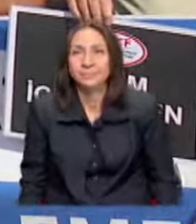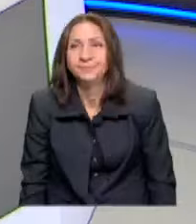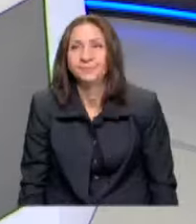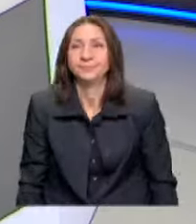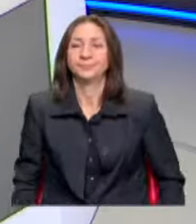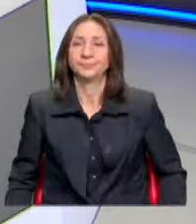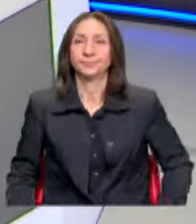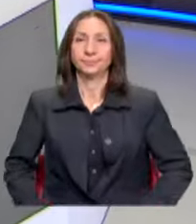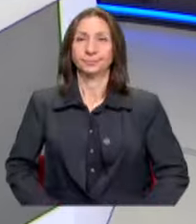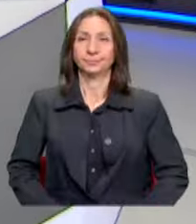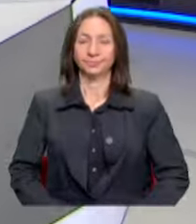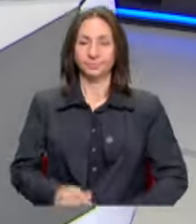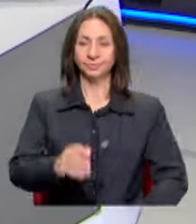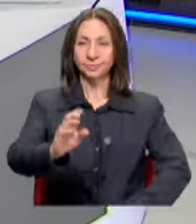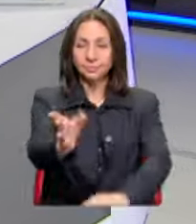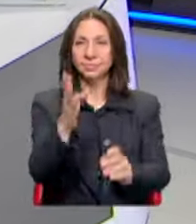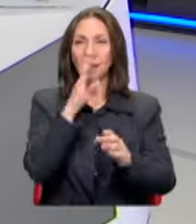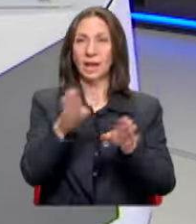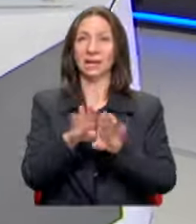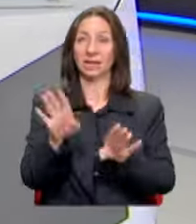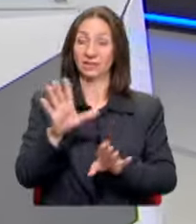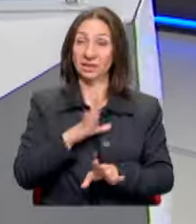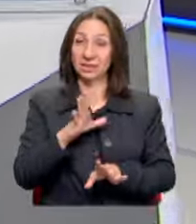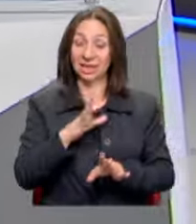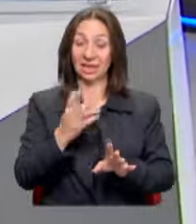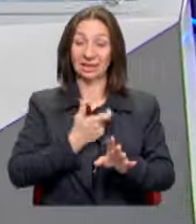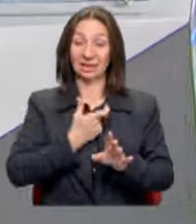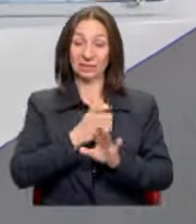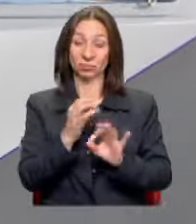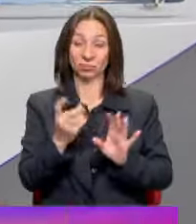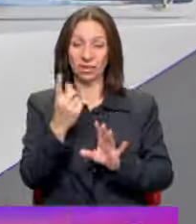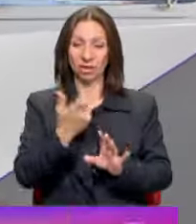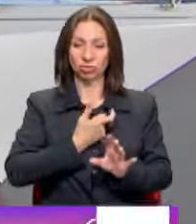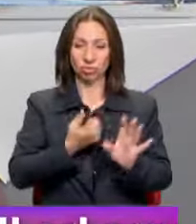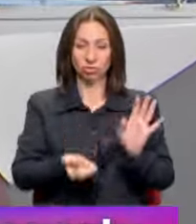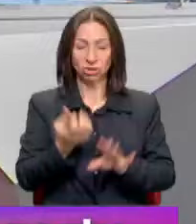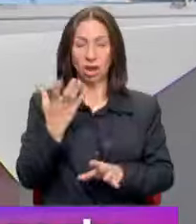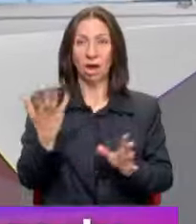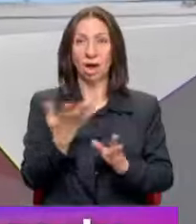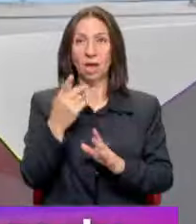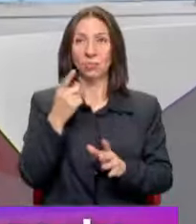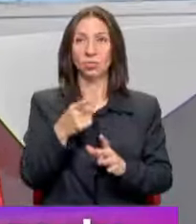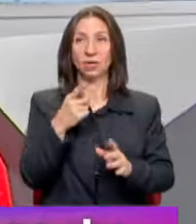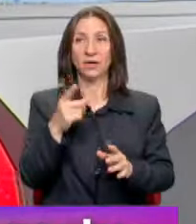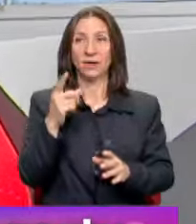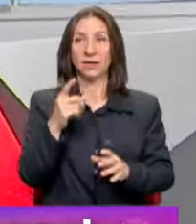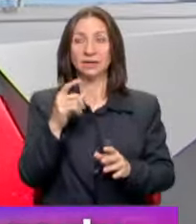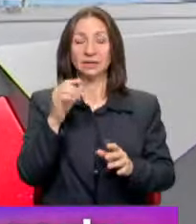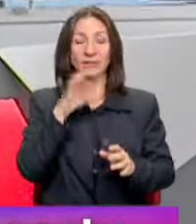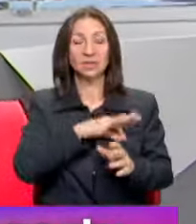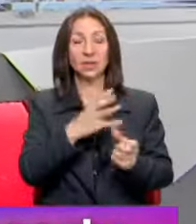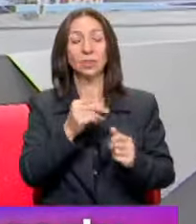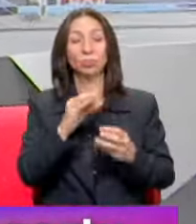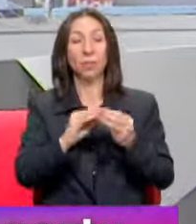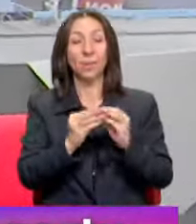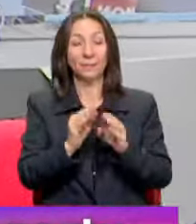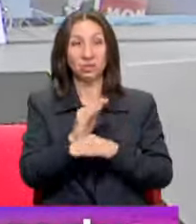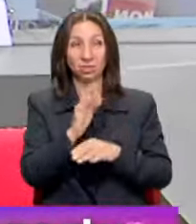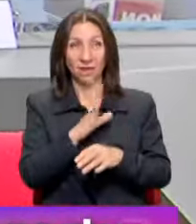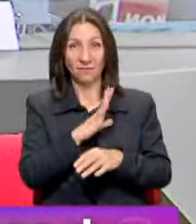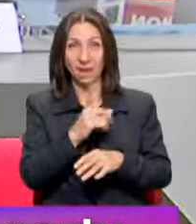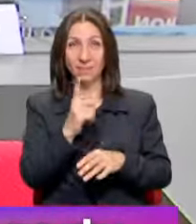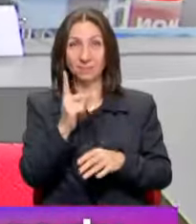yasa Adalet varsa tas Tamam çıksın bu yasa bir yasa çıktı Eee hala böyle bundan faydalanamayan ya da sorun yaşayanlar da